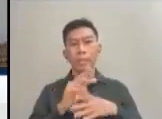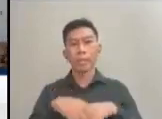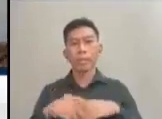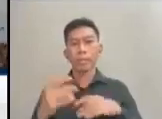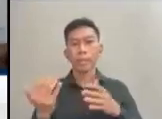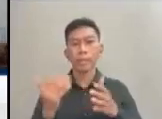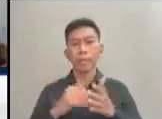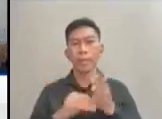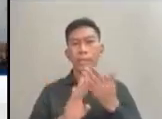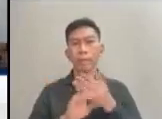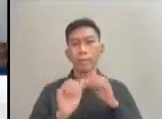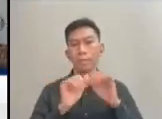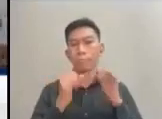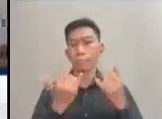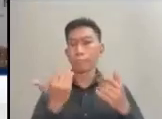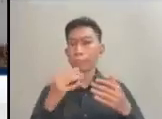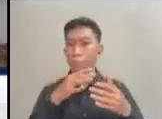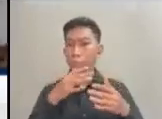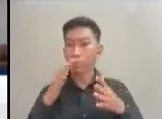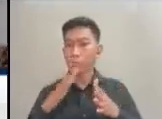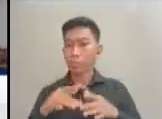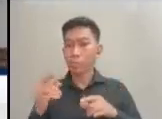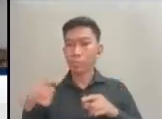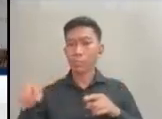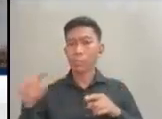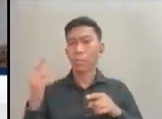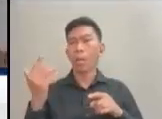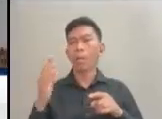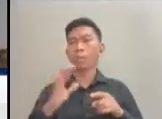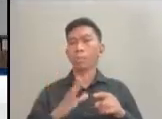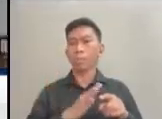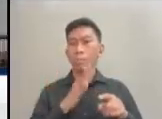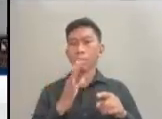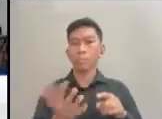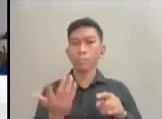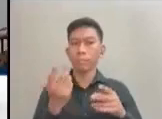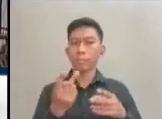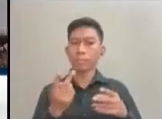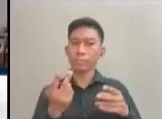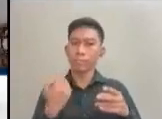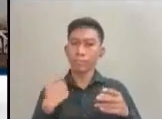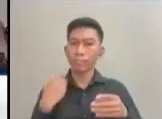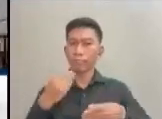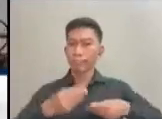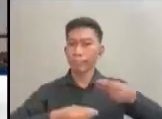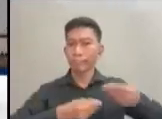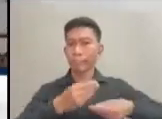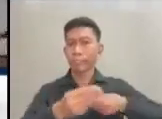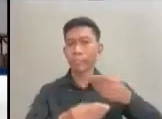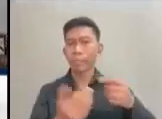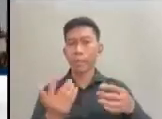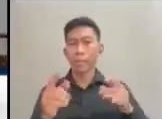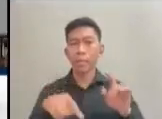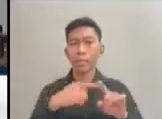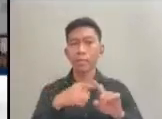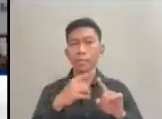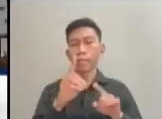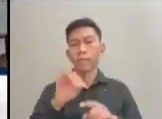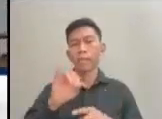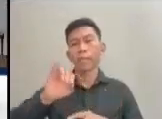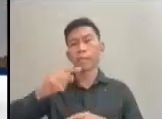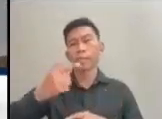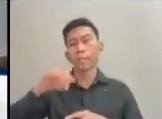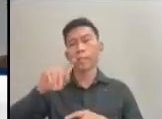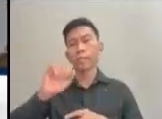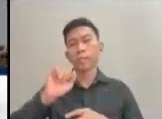ng mga magsasaka para sa isang maayos na value chain. Gayon din ang pagsusulong ng digital transformation sa sektor ng